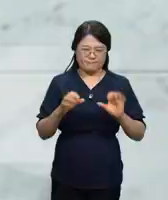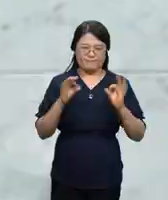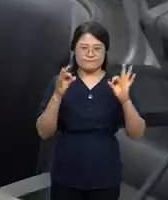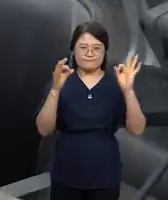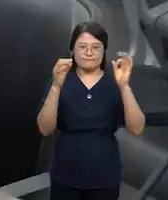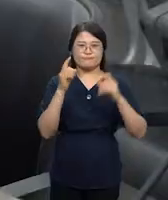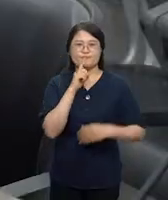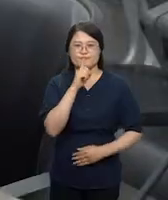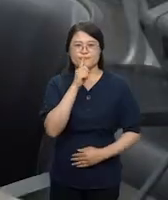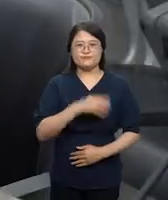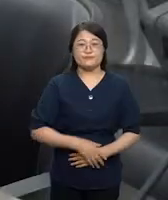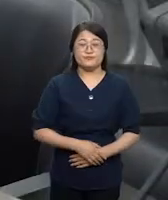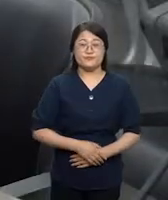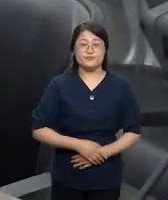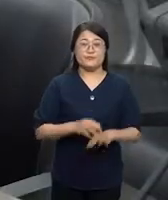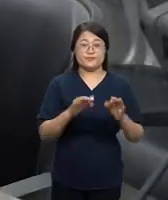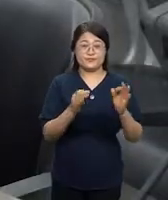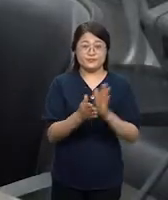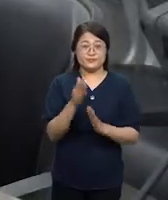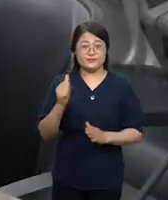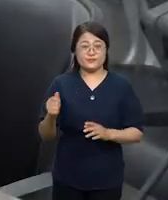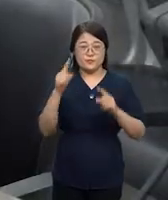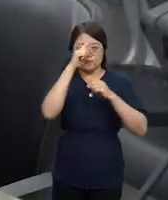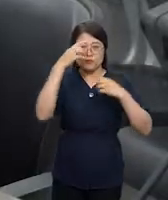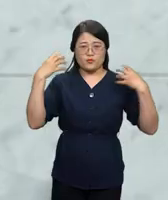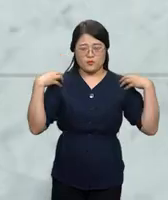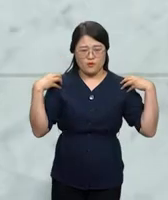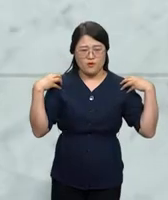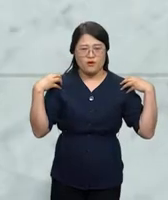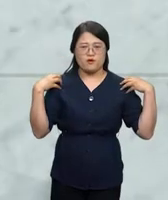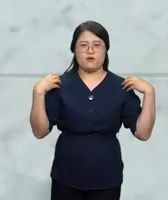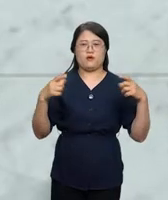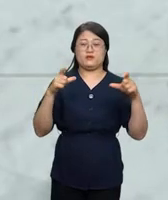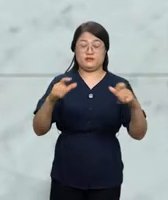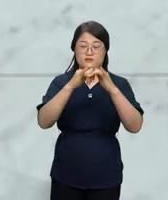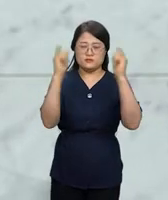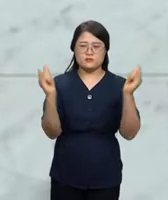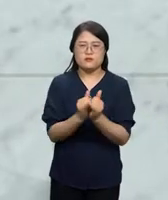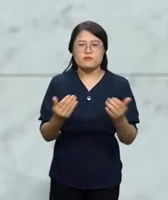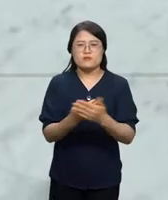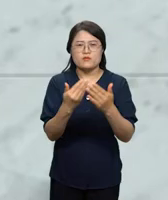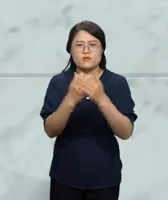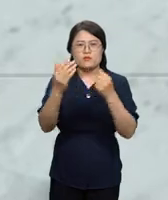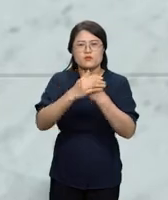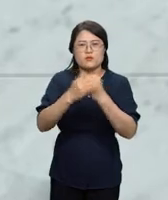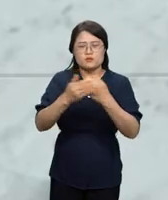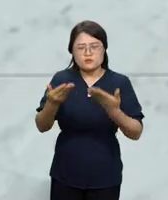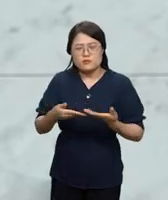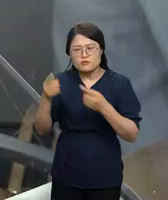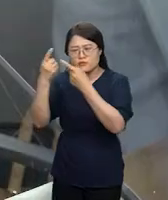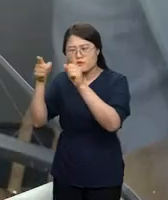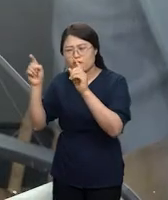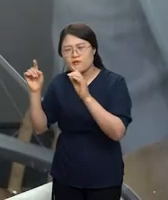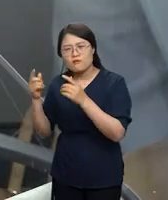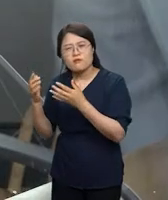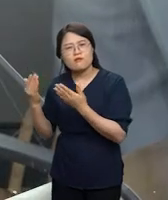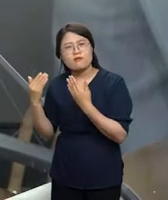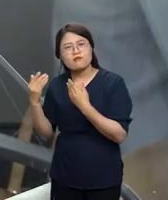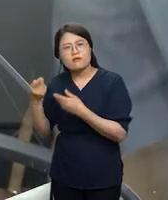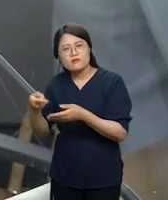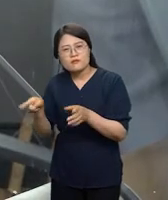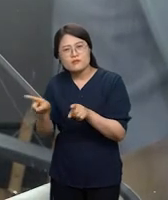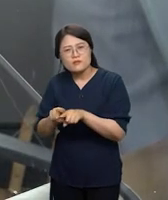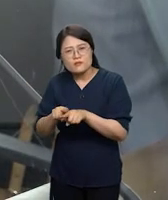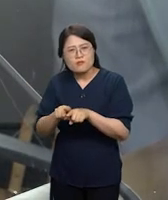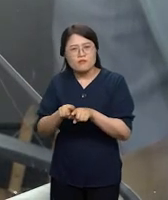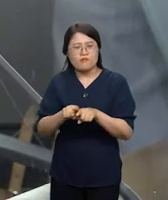하겠습니다. 김상돈 시장은 국가와 지역사회 발전에 이바지할 우수한 인재를 양성하는 대학과 함께